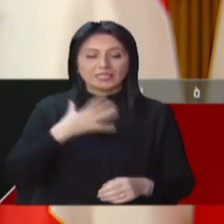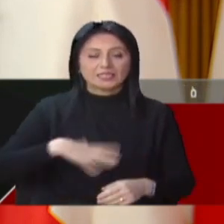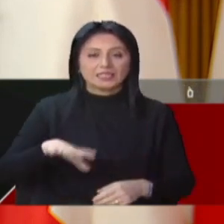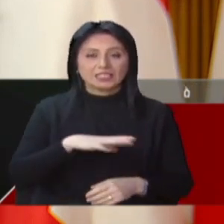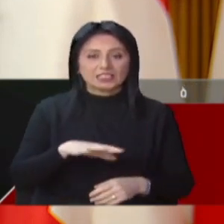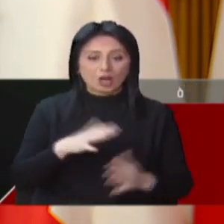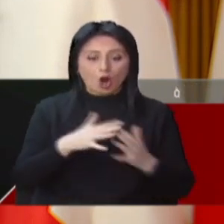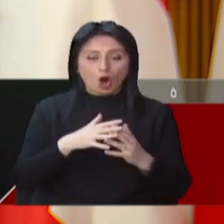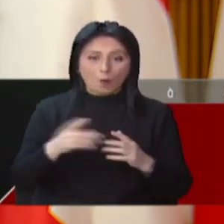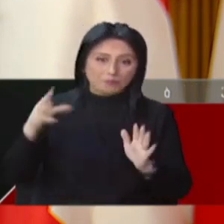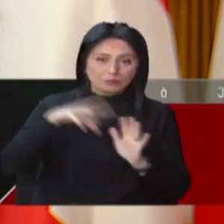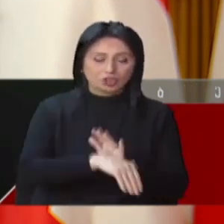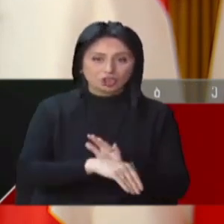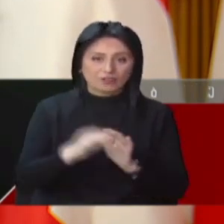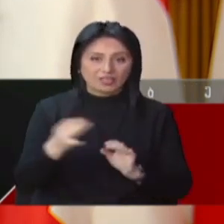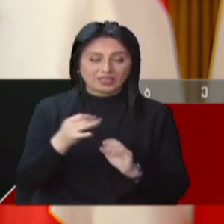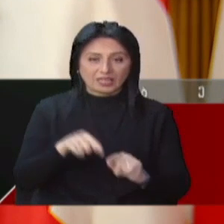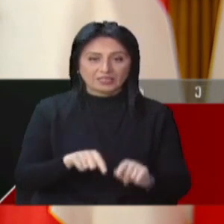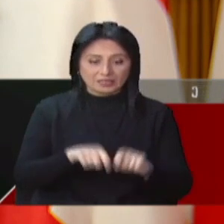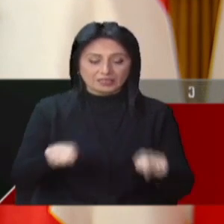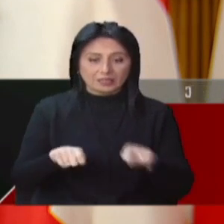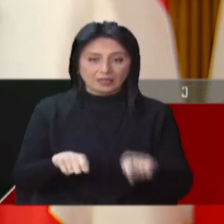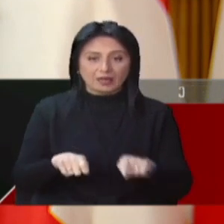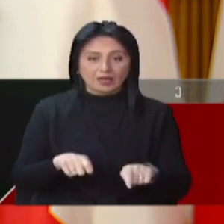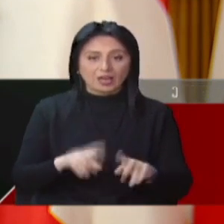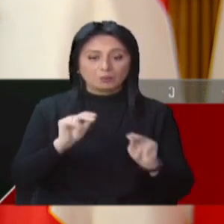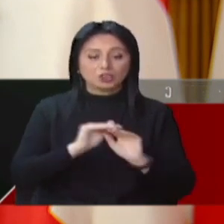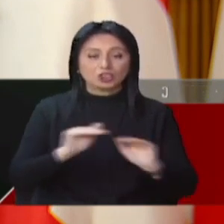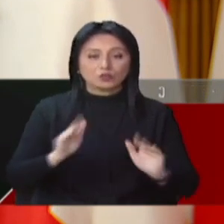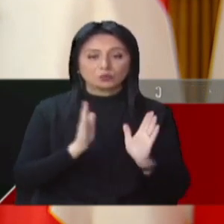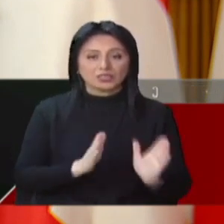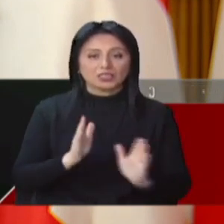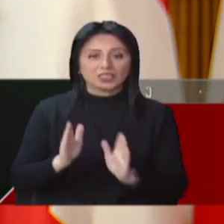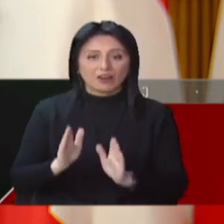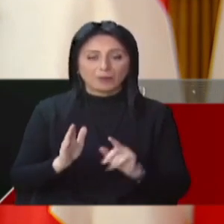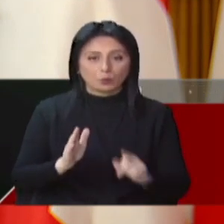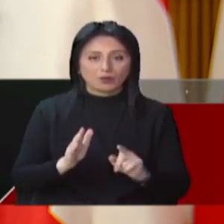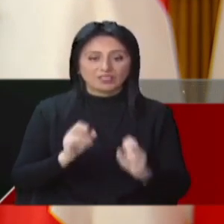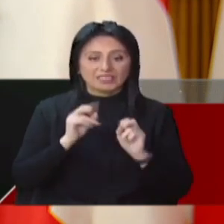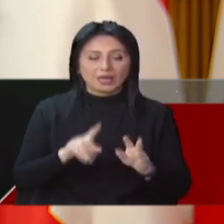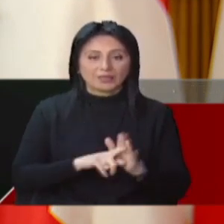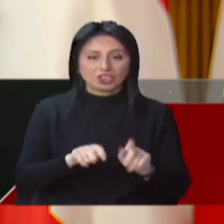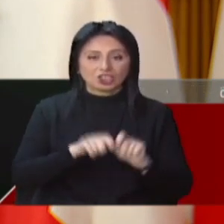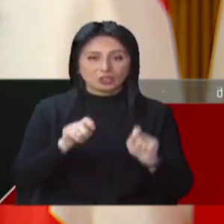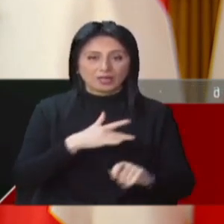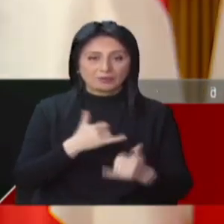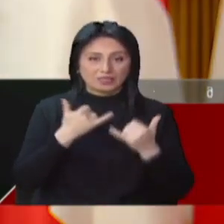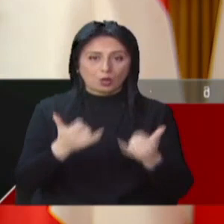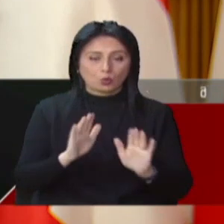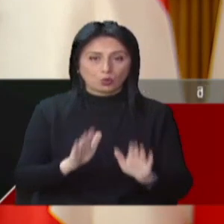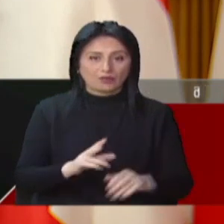sakartvelos omshi chartvis interesa da shesabamisat შვიდობისა და სტაბილურობისთვის საფრთხის შექმნას